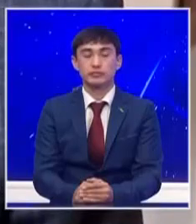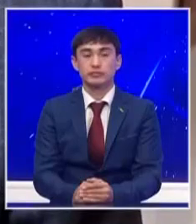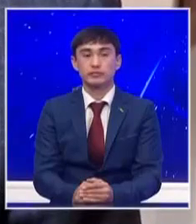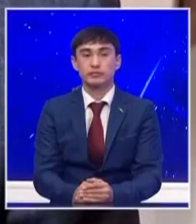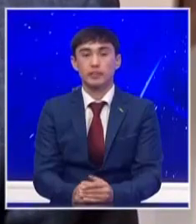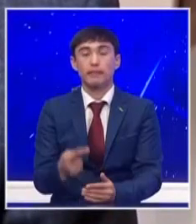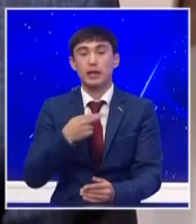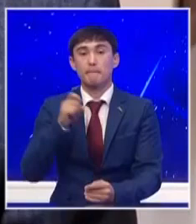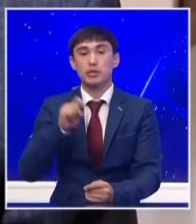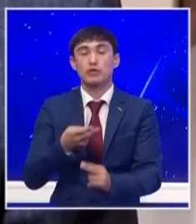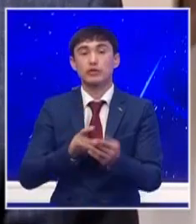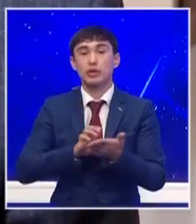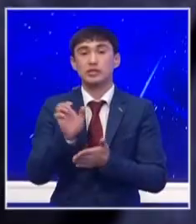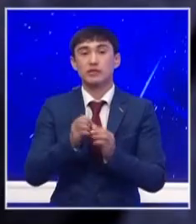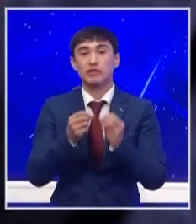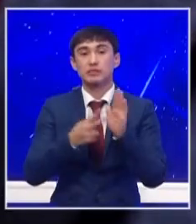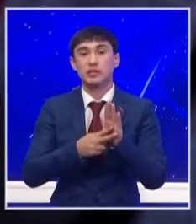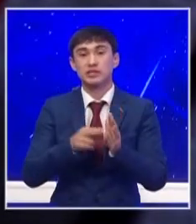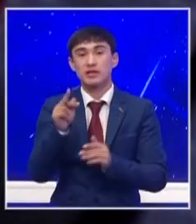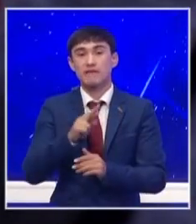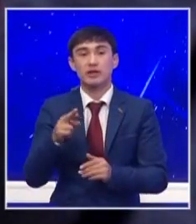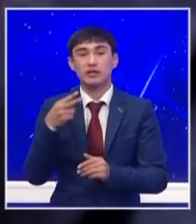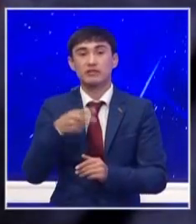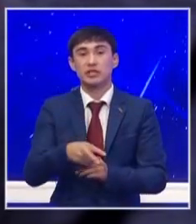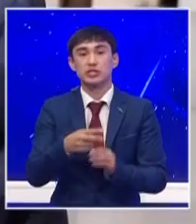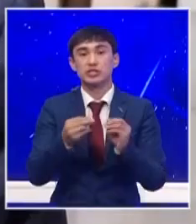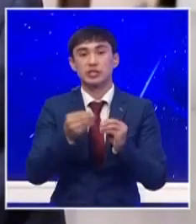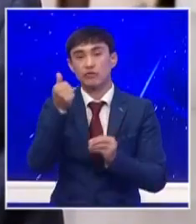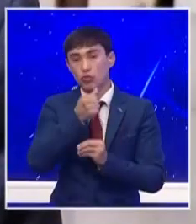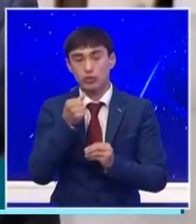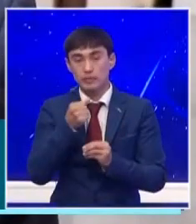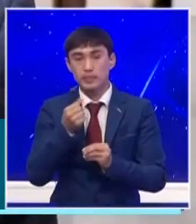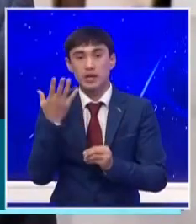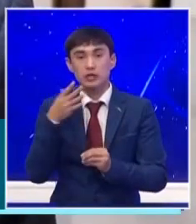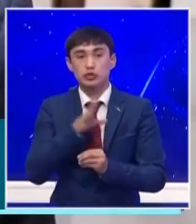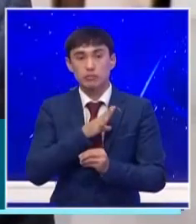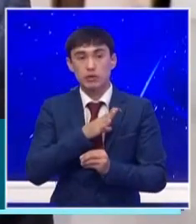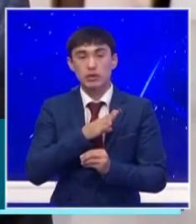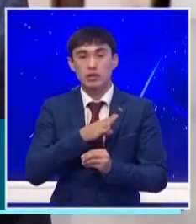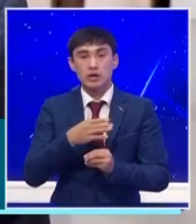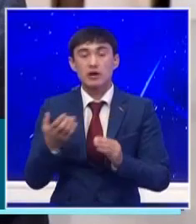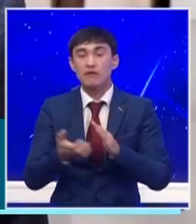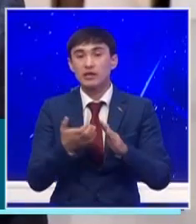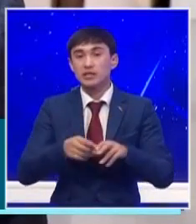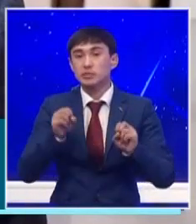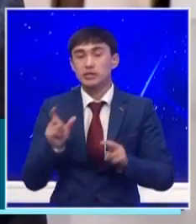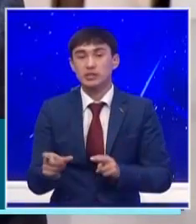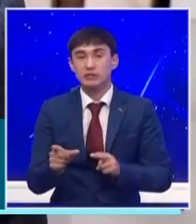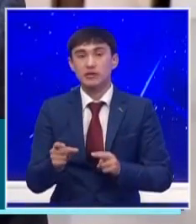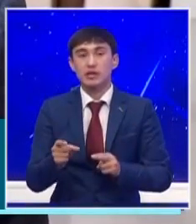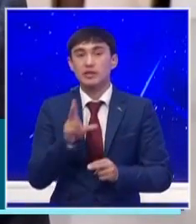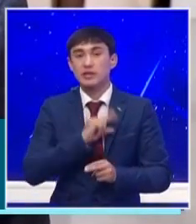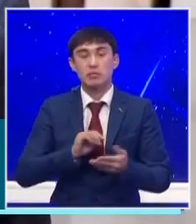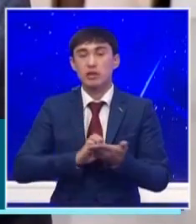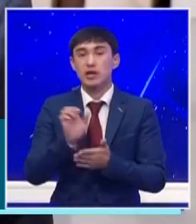читателей шёл в эту газету 18 января 2010 года когда ещё был острый дефицит специалистов тогда и не